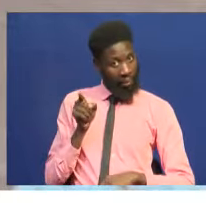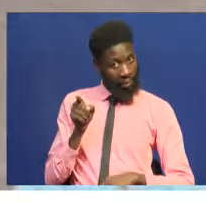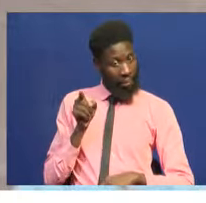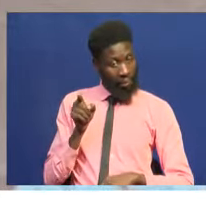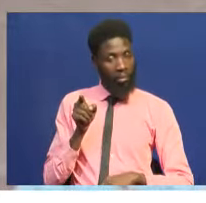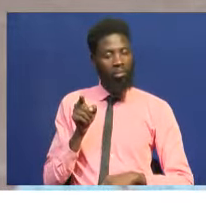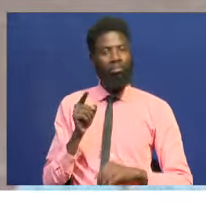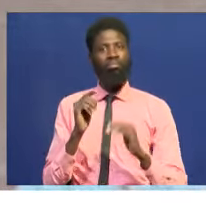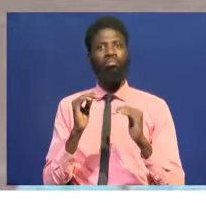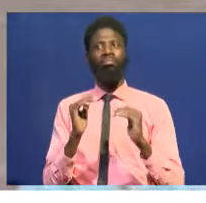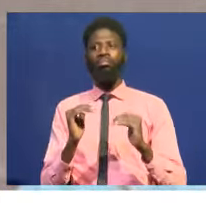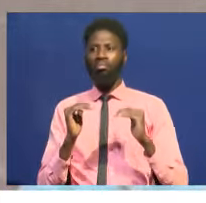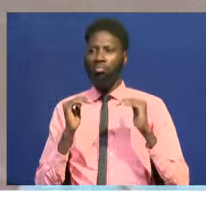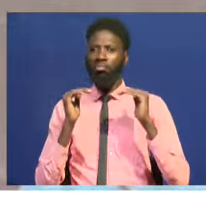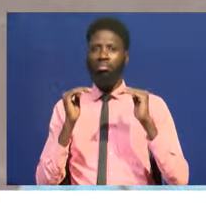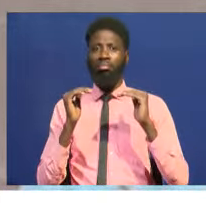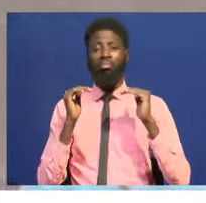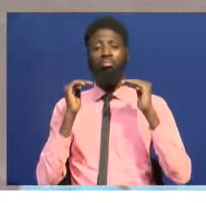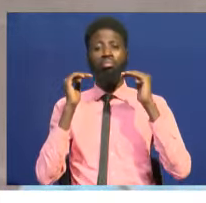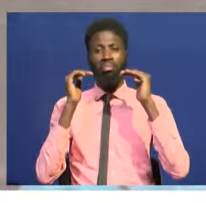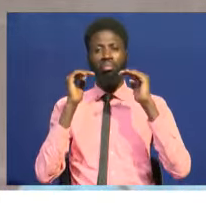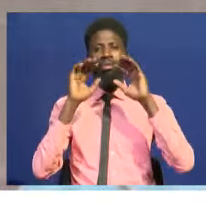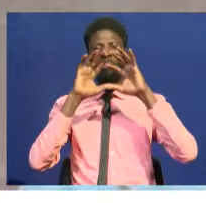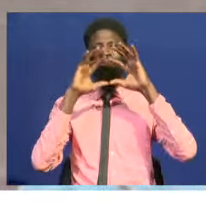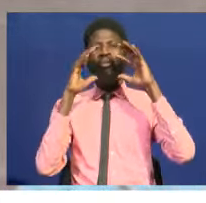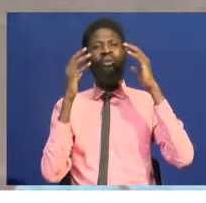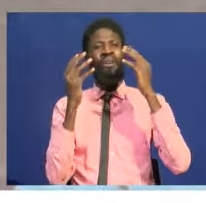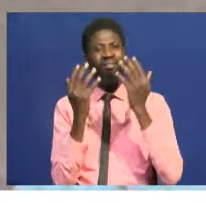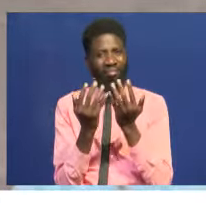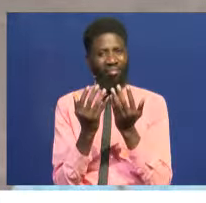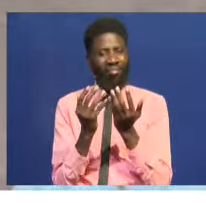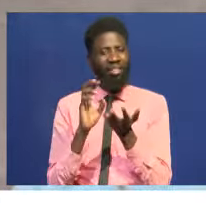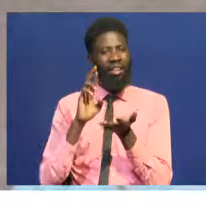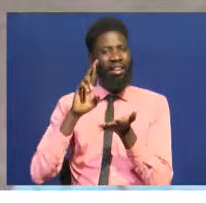alifika mahali amevunja rekodi ya dunia.